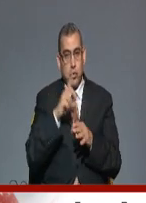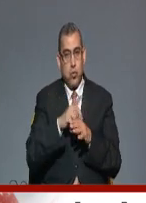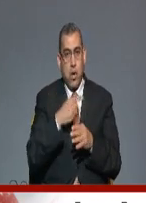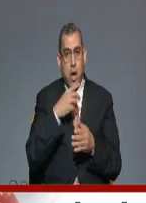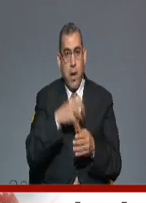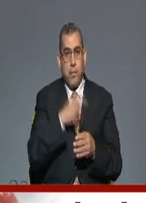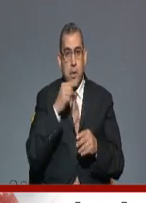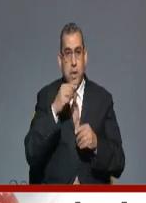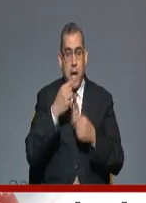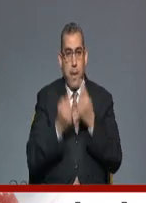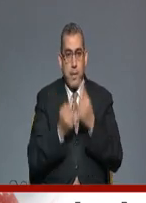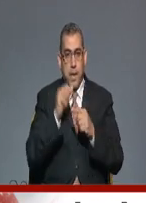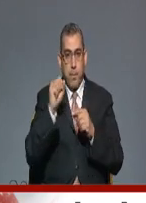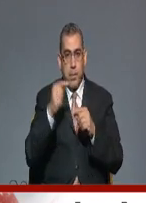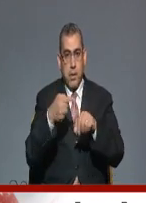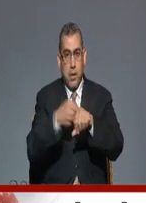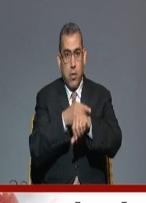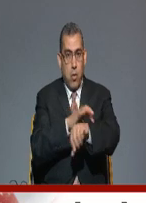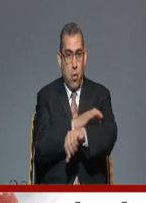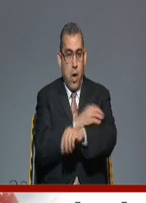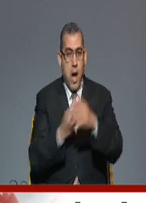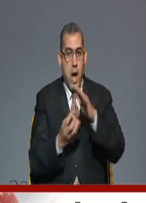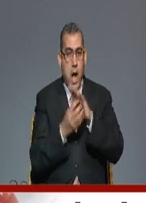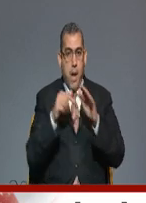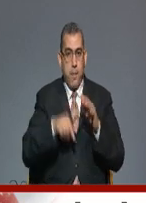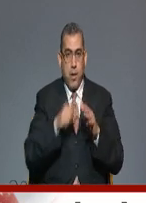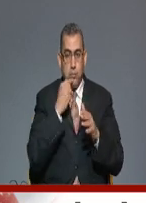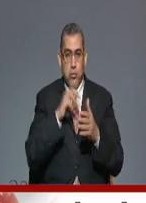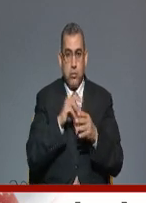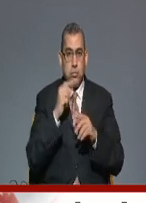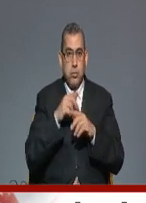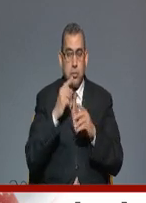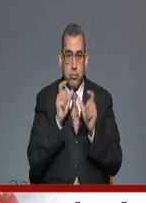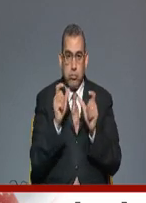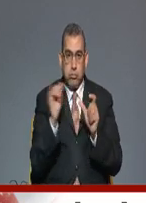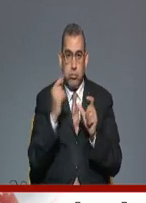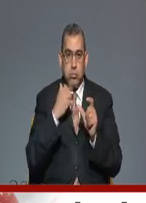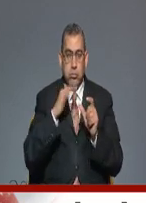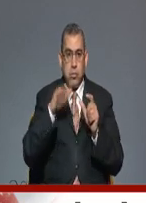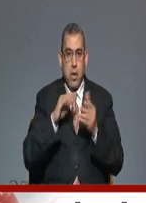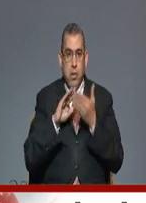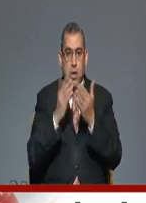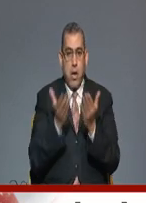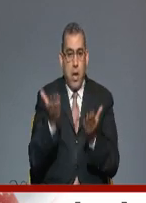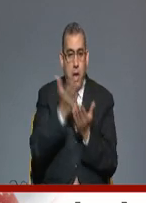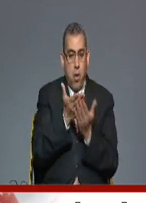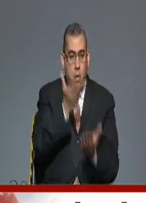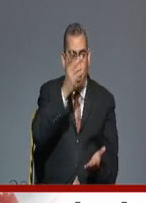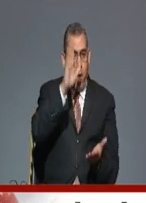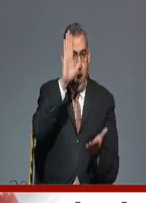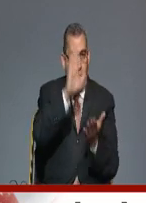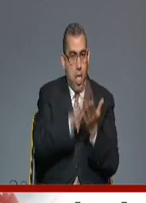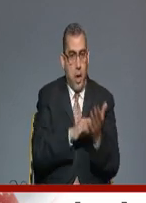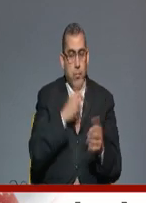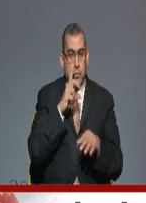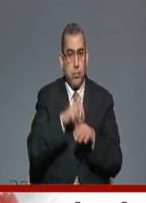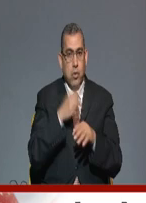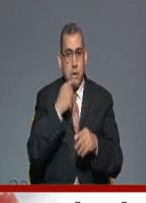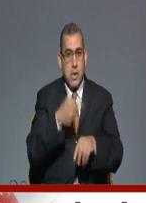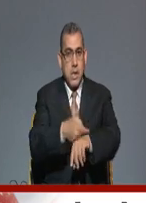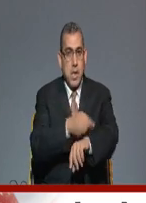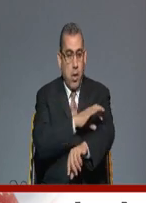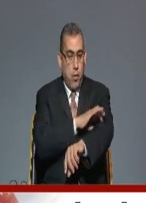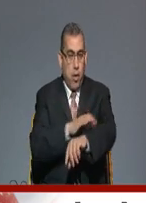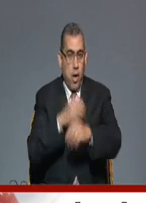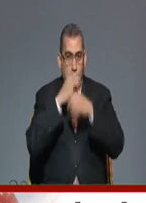النخاع في مستشفى المواساة الجامعي بتهدف دايماً لتخفيض قوائم الانتظار لمرضى زرع النخاع، وهي